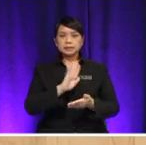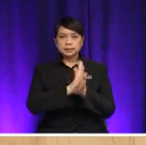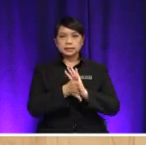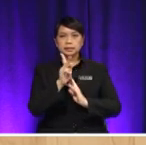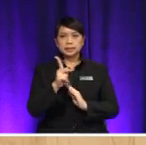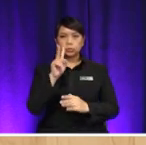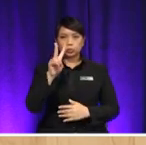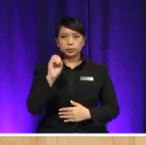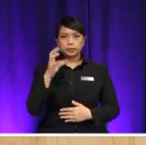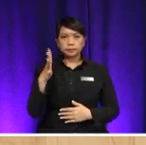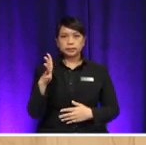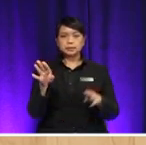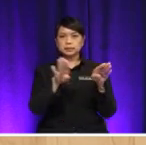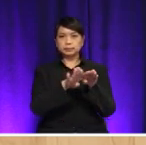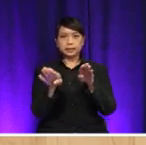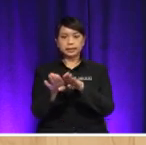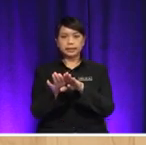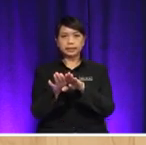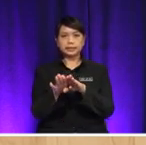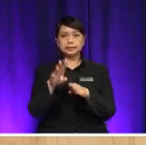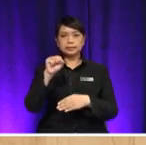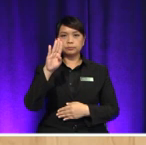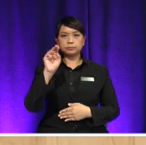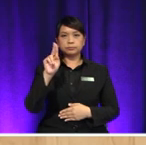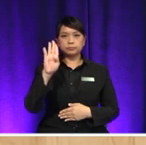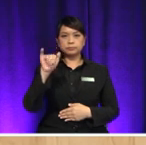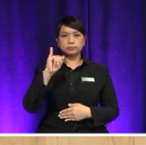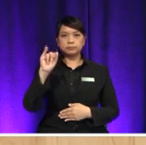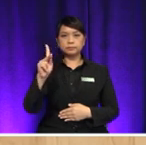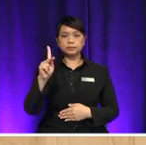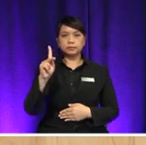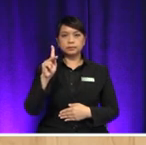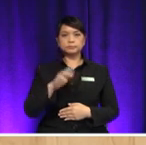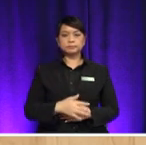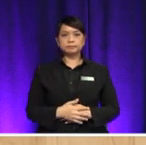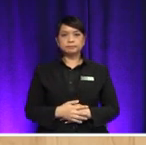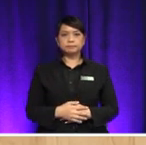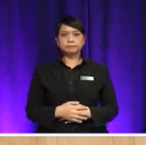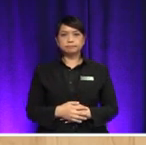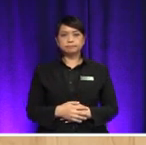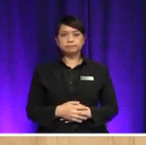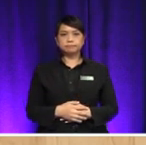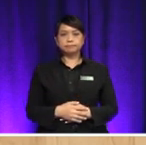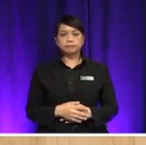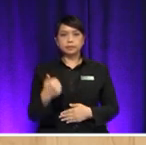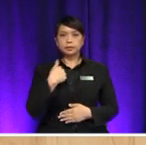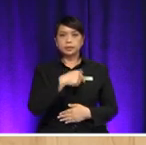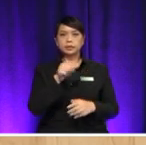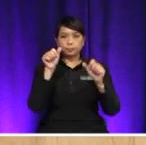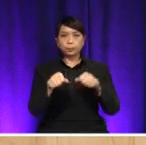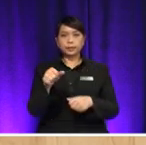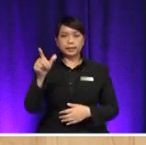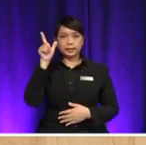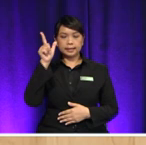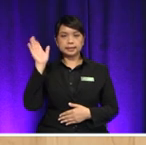2015 sebagai subjek dan kita coba jadikan 2017 sebagai subjek Oke kalau kita tengok Ivan